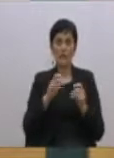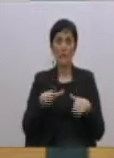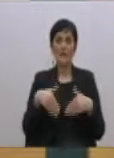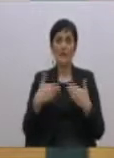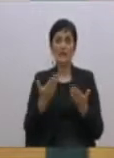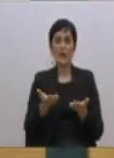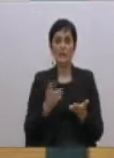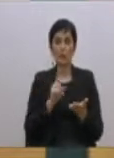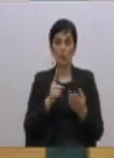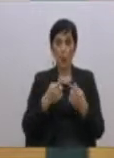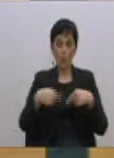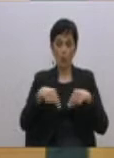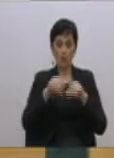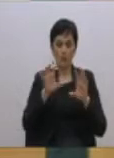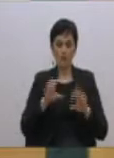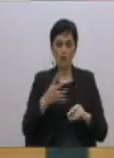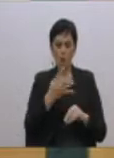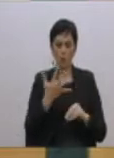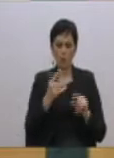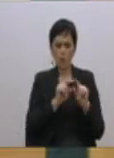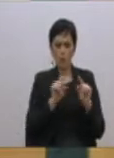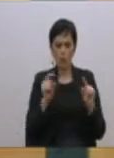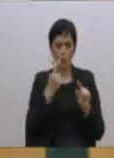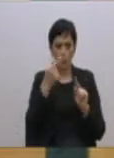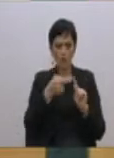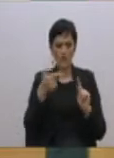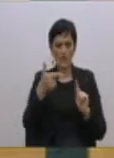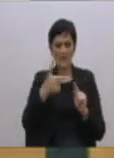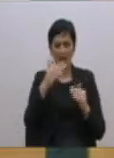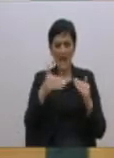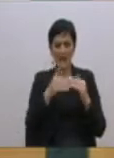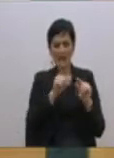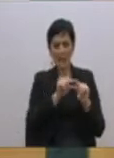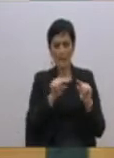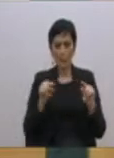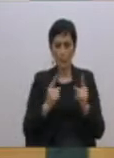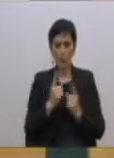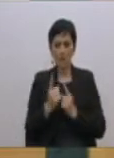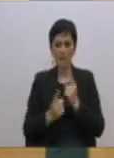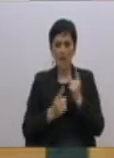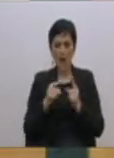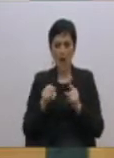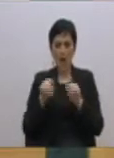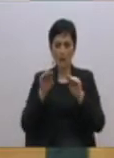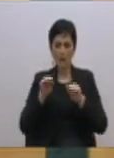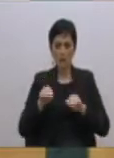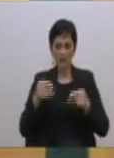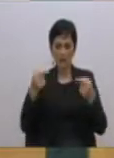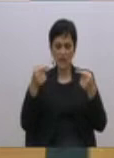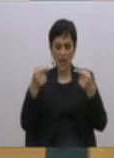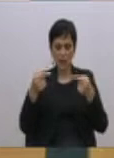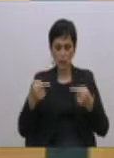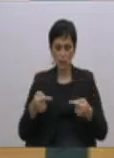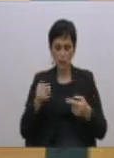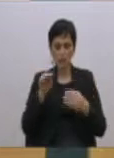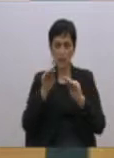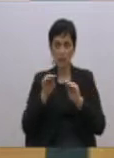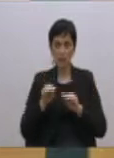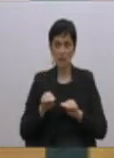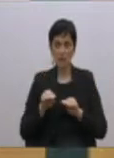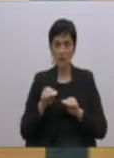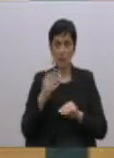რომ ორგანული კანონის 55 მუხლის პირველი პუნქტის გექვე პუნქტში გასწორდეს ეს და დაზუსტდეს.